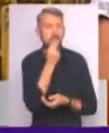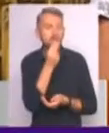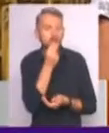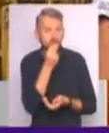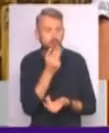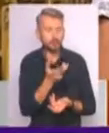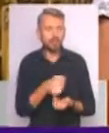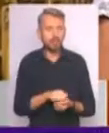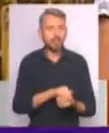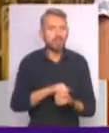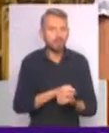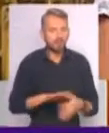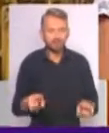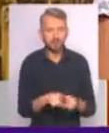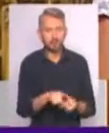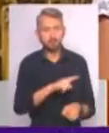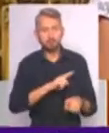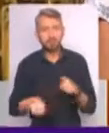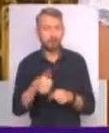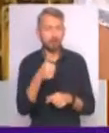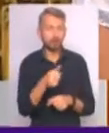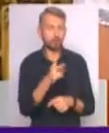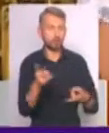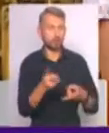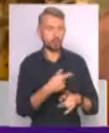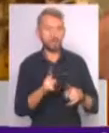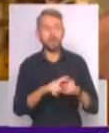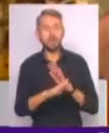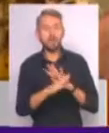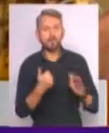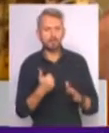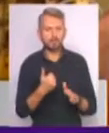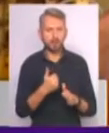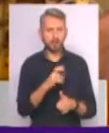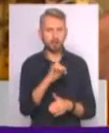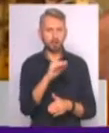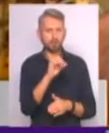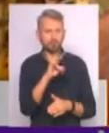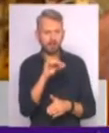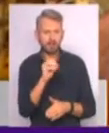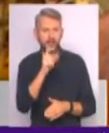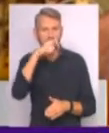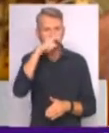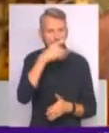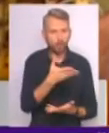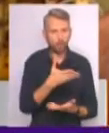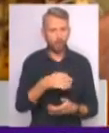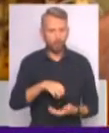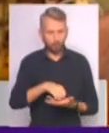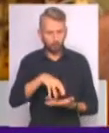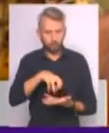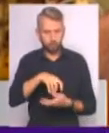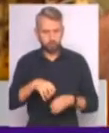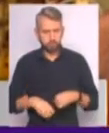не переваривается так быстро и так хорошо, как нужно. Это вызывает брожение, гнилостные процессы в кишечнике,